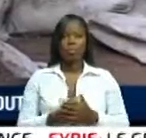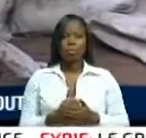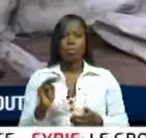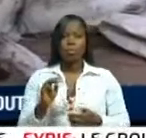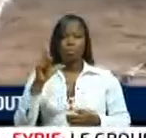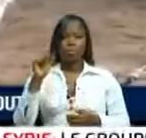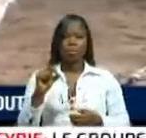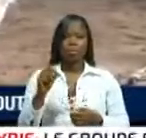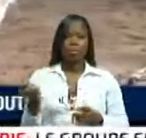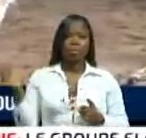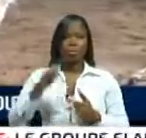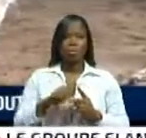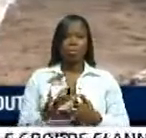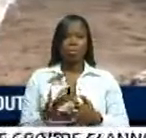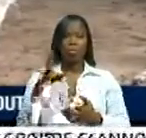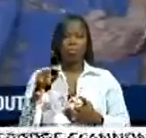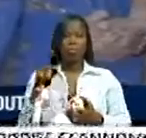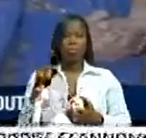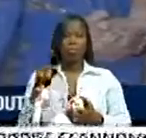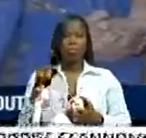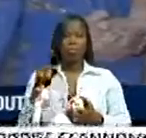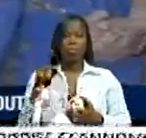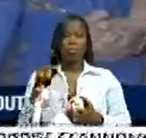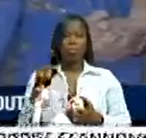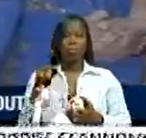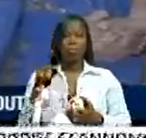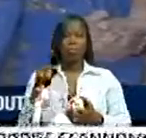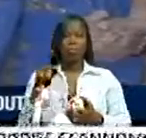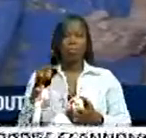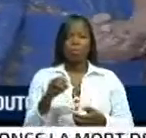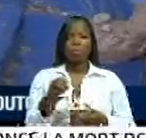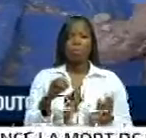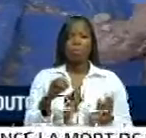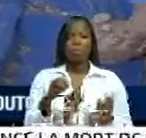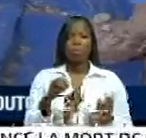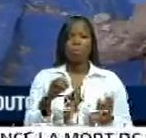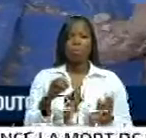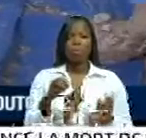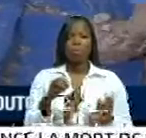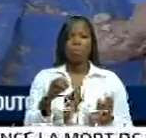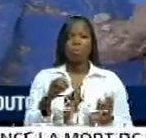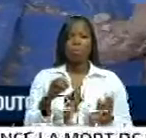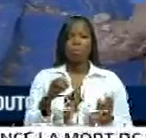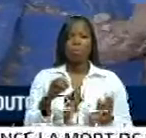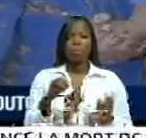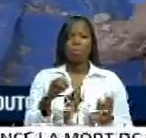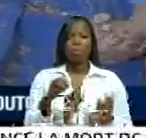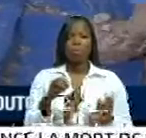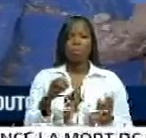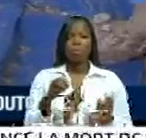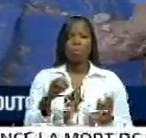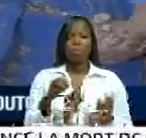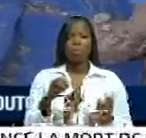20000 à 30000 francs cfa quotidiennement pour les besoins des opérations de 50 d'aliments